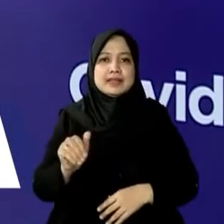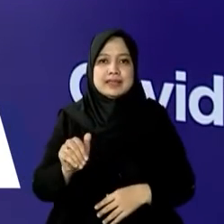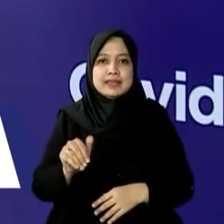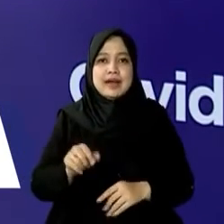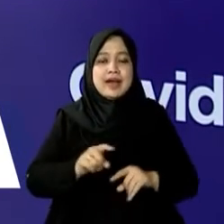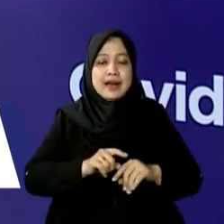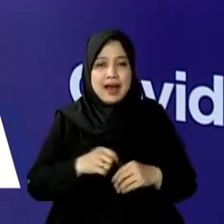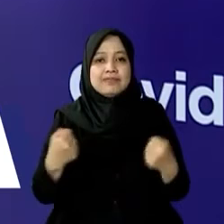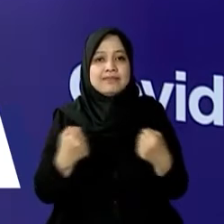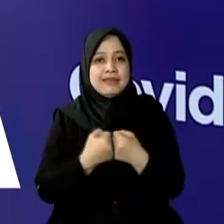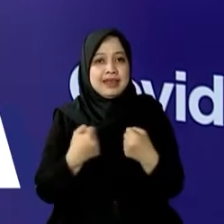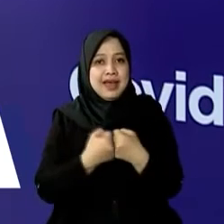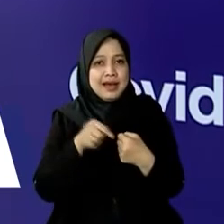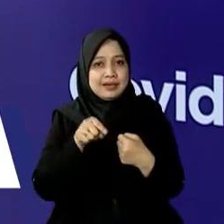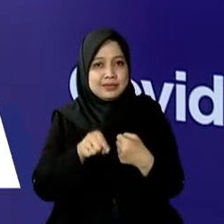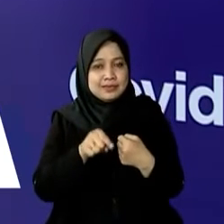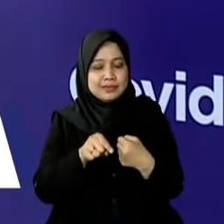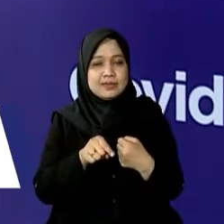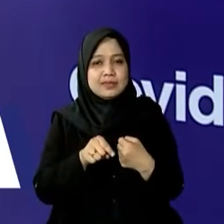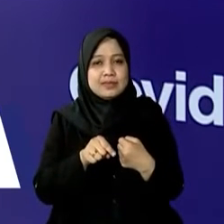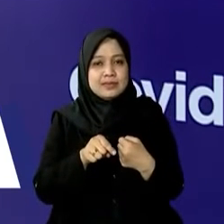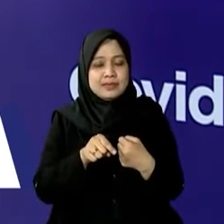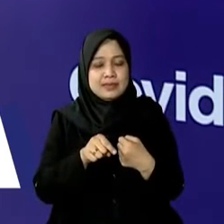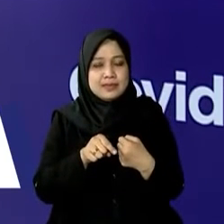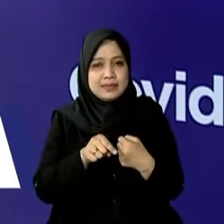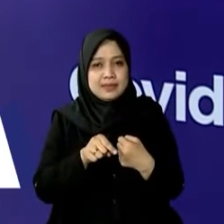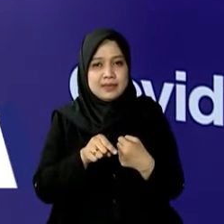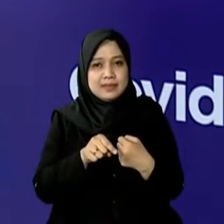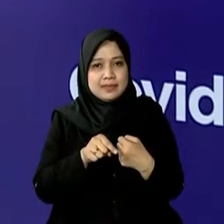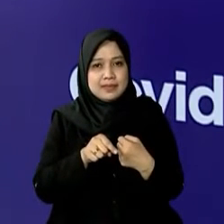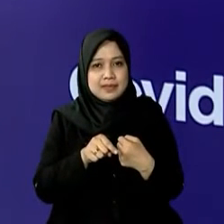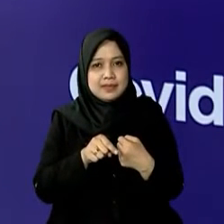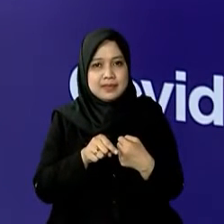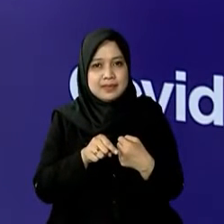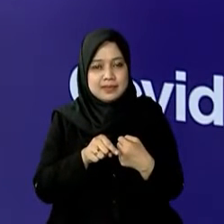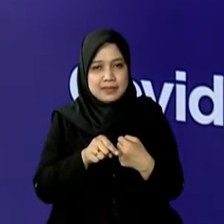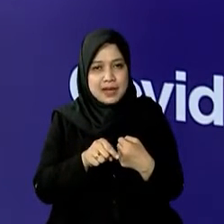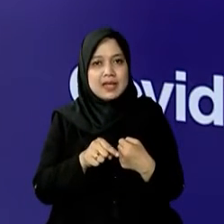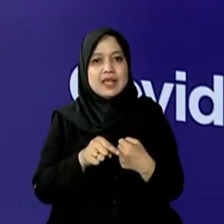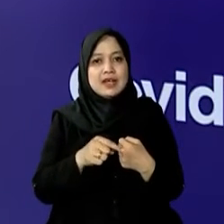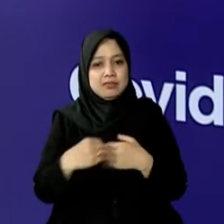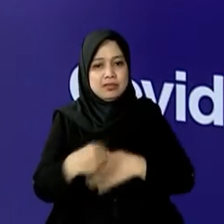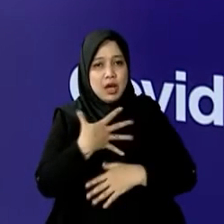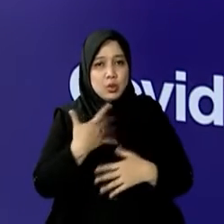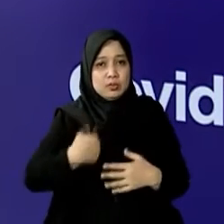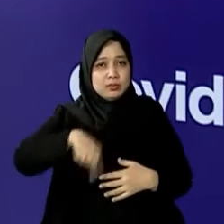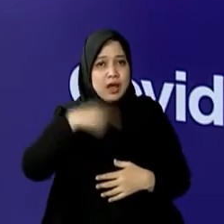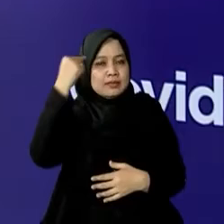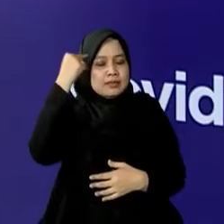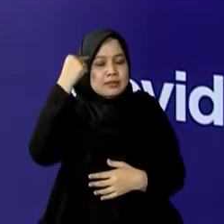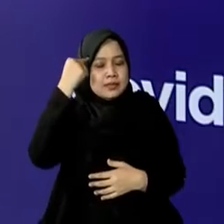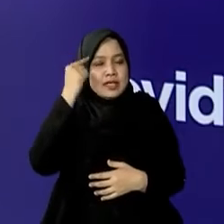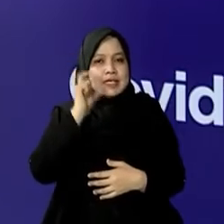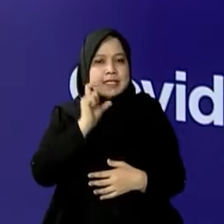tantangan tersebut bisa dijadikan kita sebagai lechter bahwa untuk menyampaikan hal-hal ini tuh bisa dengan bisa dengan eh